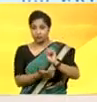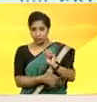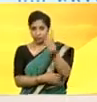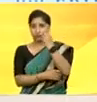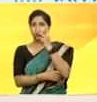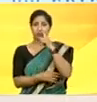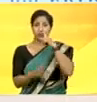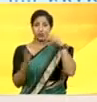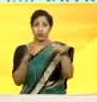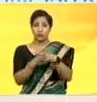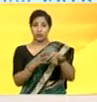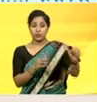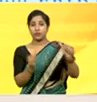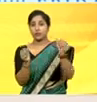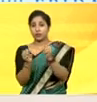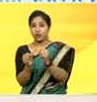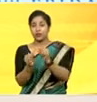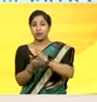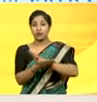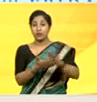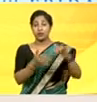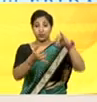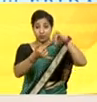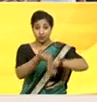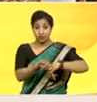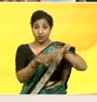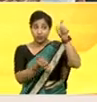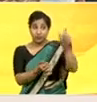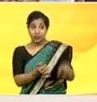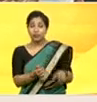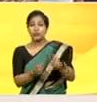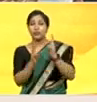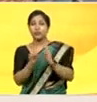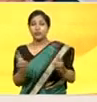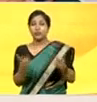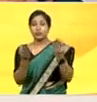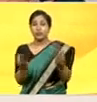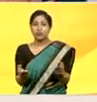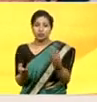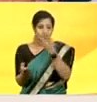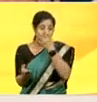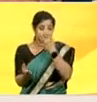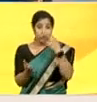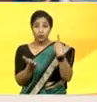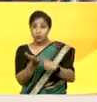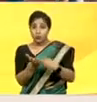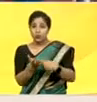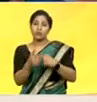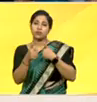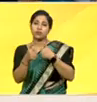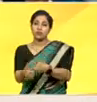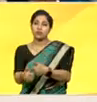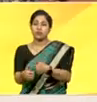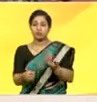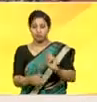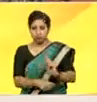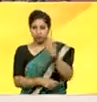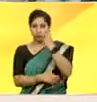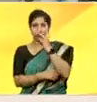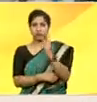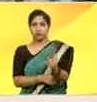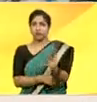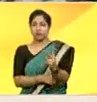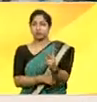महिला अल हनौफ साद जी ने कॉमन योगा प्रोटोकॉल को लीड किया। ये पहली बार